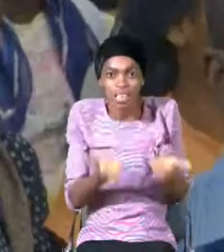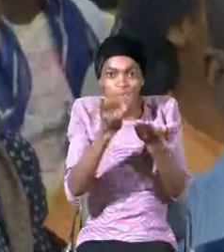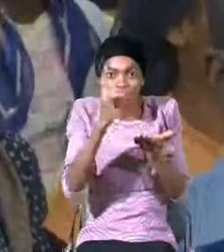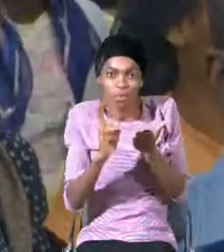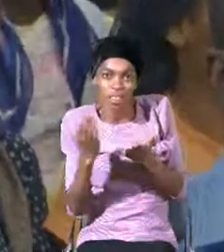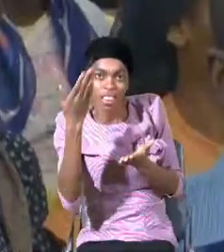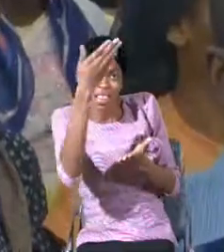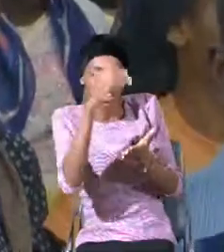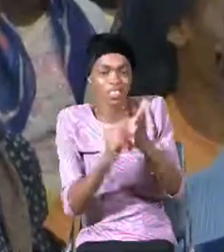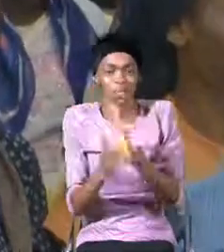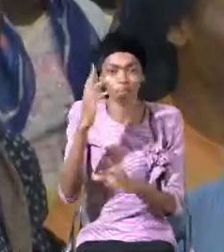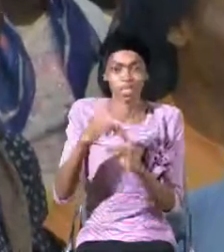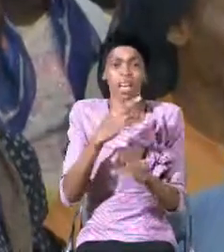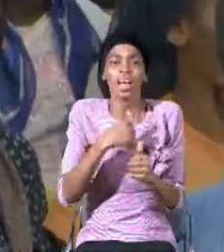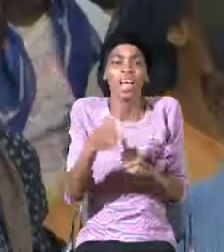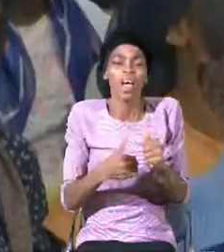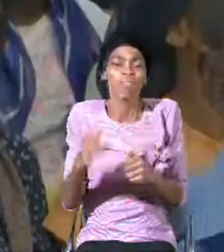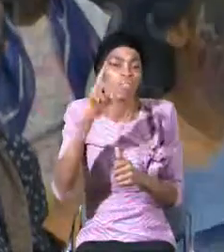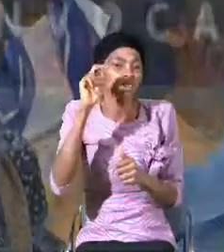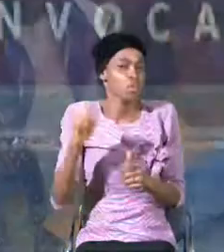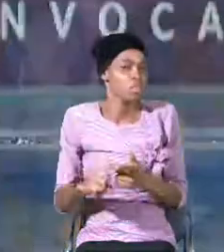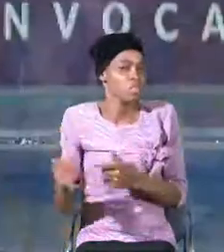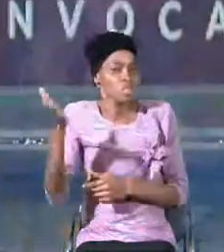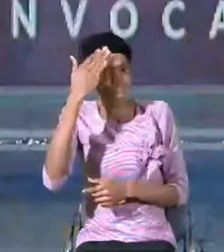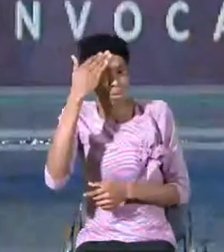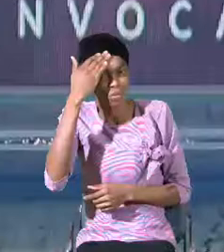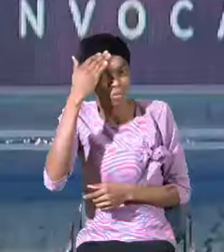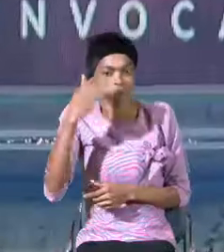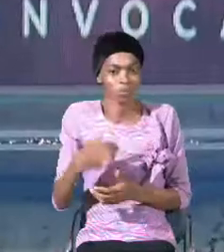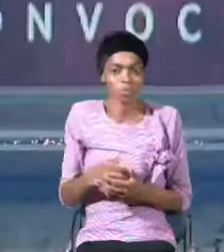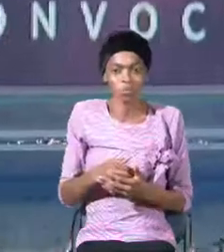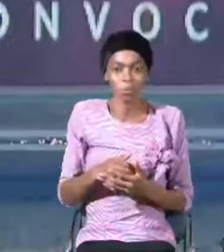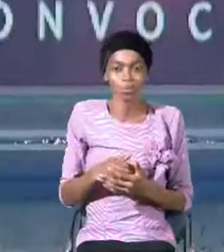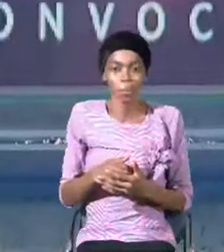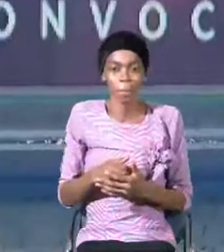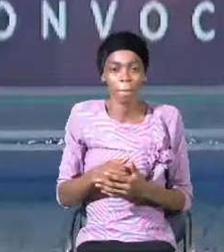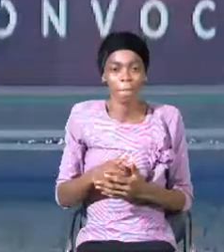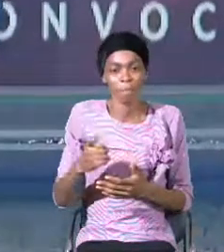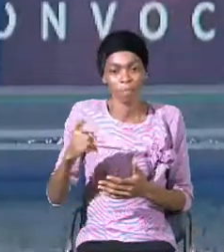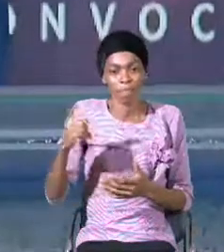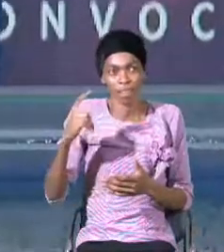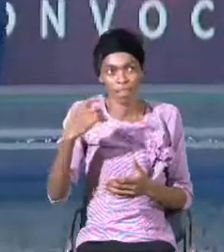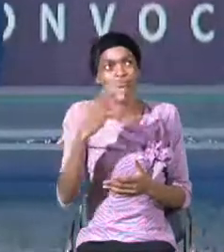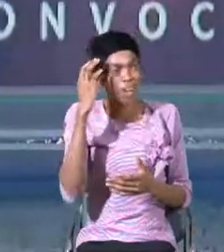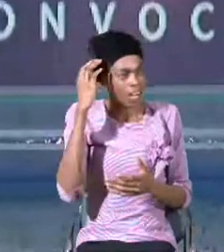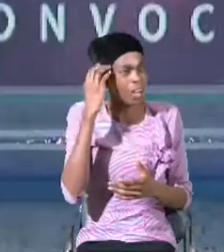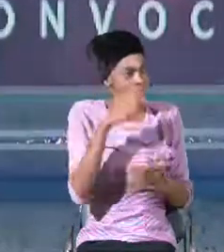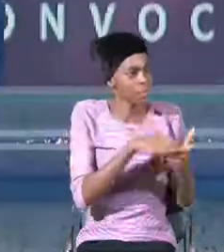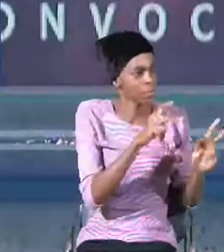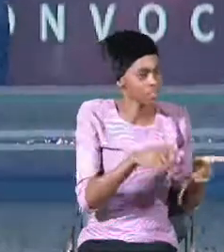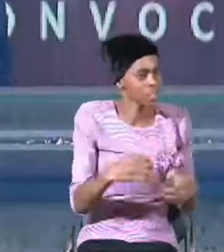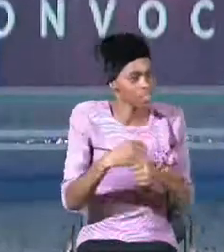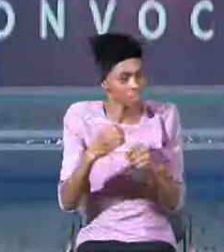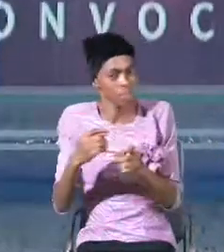là-bas. Et tout ce que tu dois connaître. J'entends parler des autres, ils ont réussi. Ils